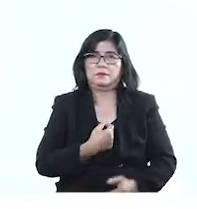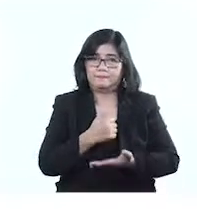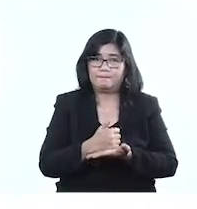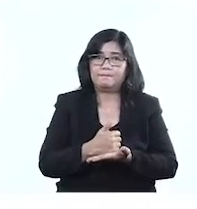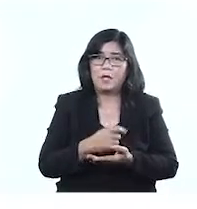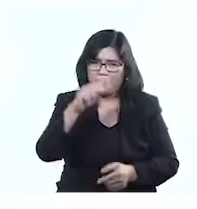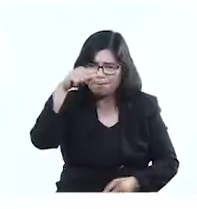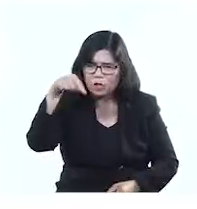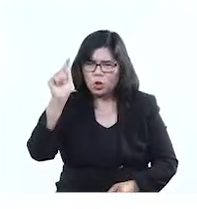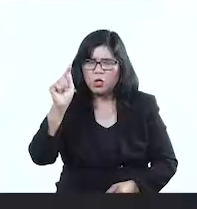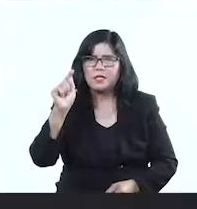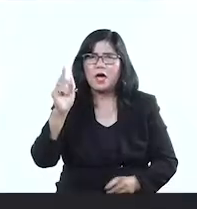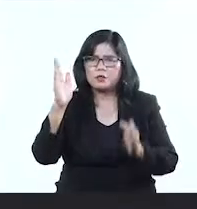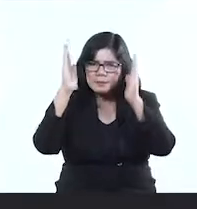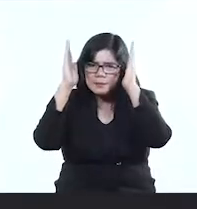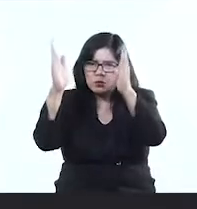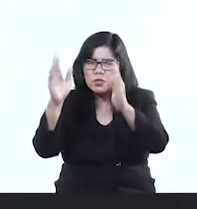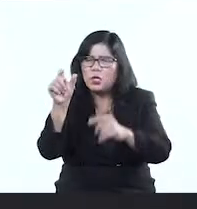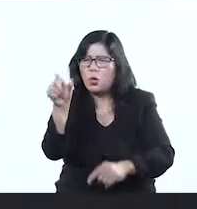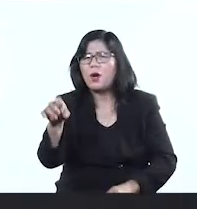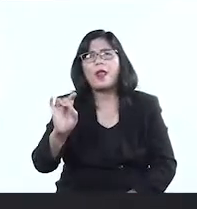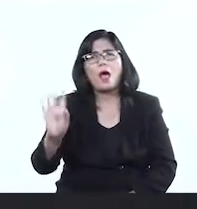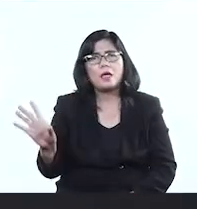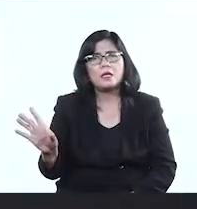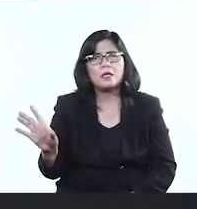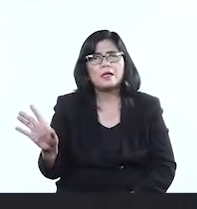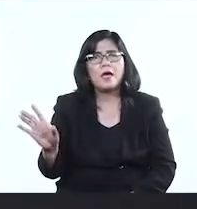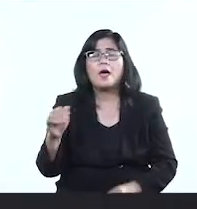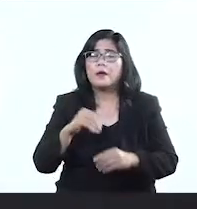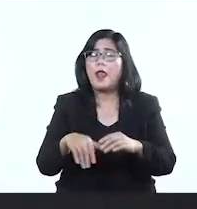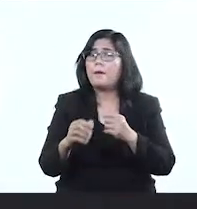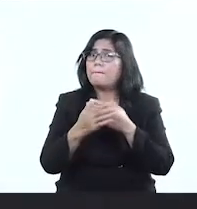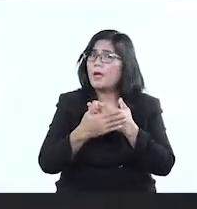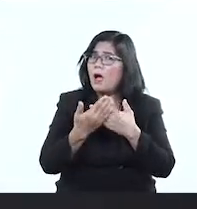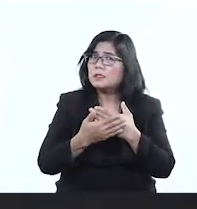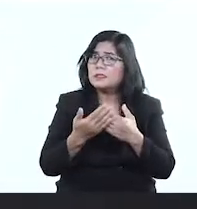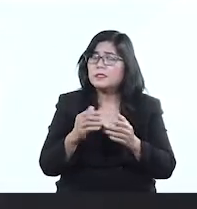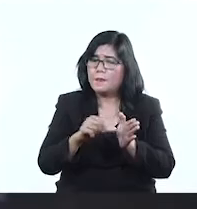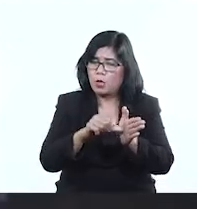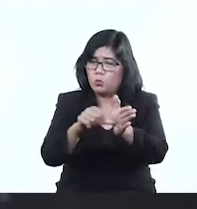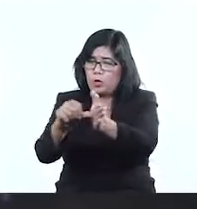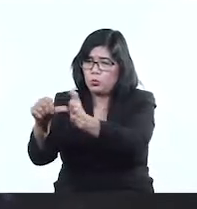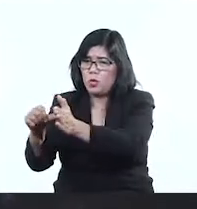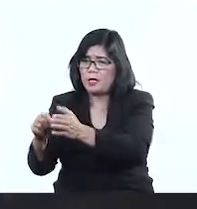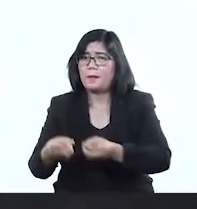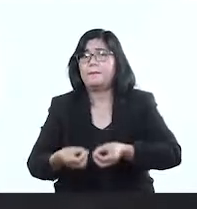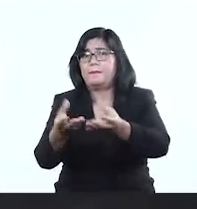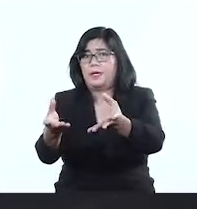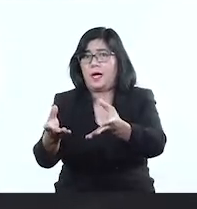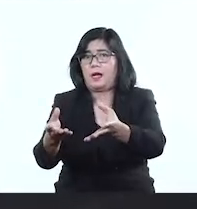Hai Betul kita peduli orang lain di dalam kasih dalam bantuan dalam apa yang kita bisa berikan